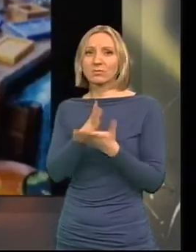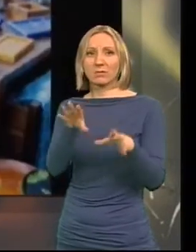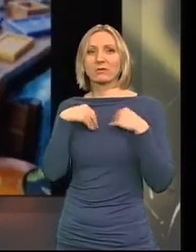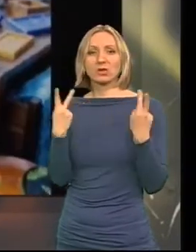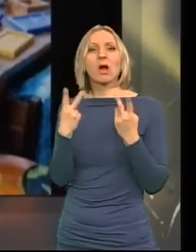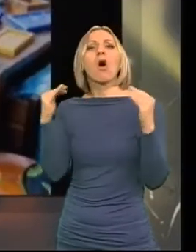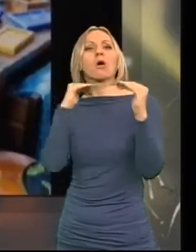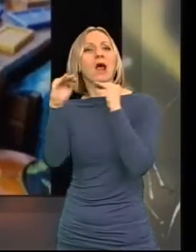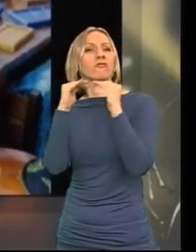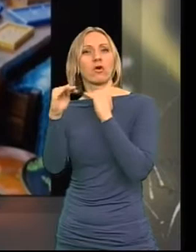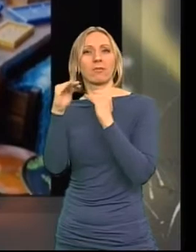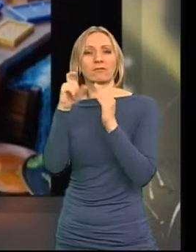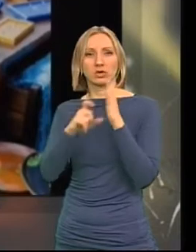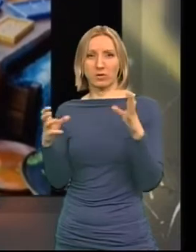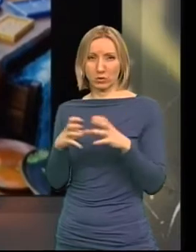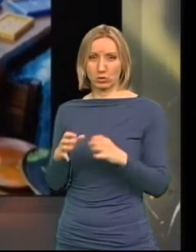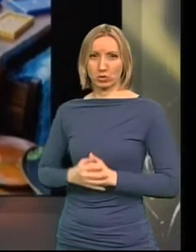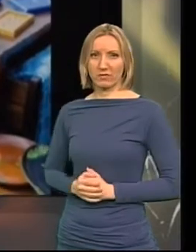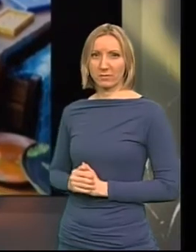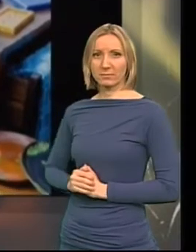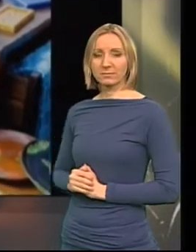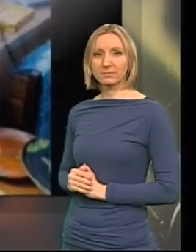ravnopravni članovi društva.